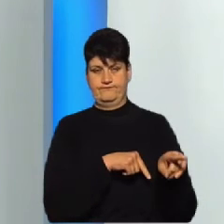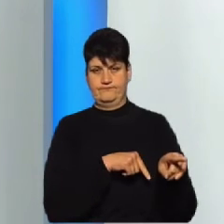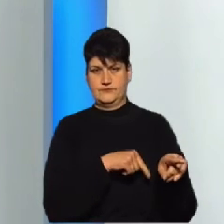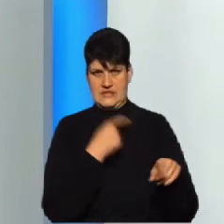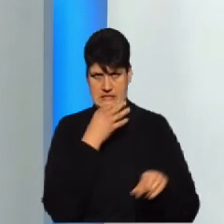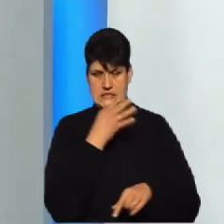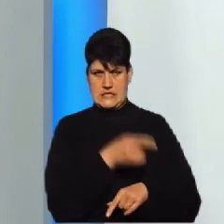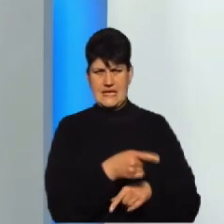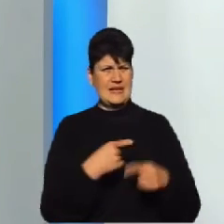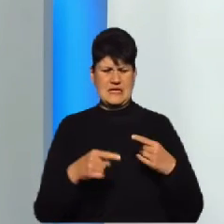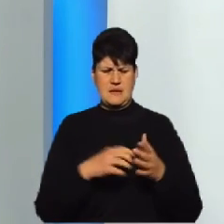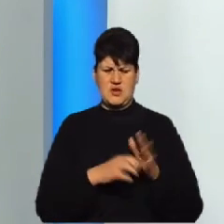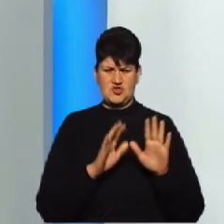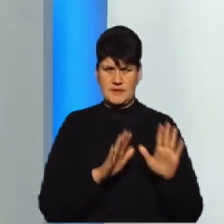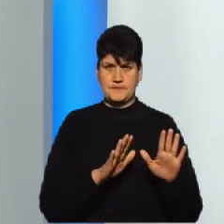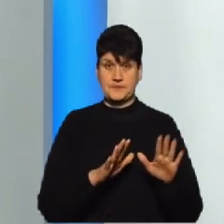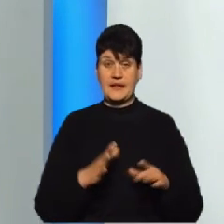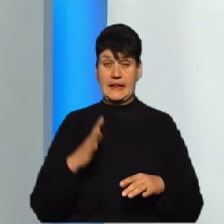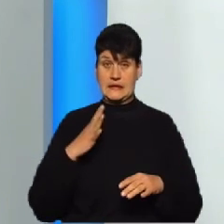Тобто терпимість до гріха є гріх.